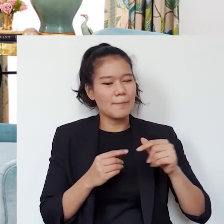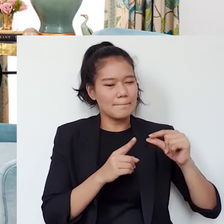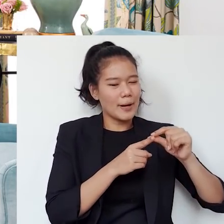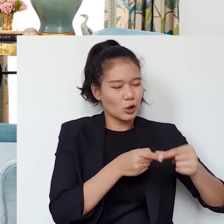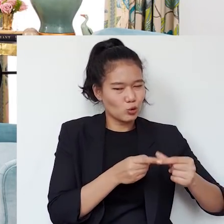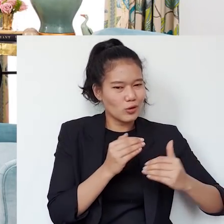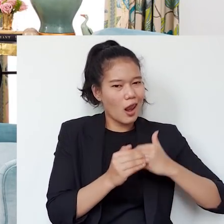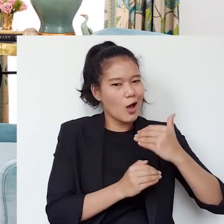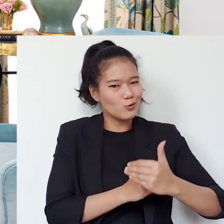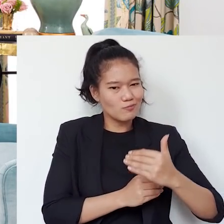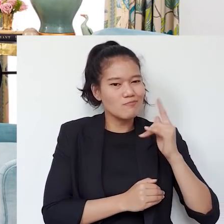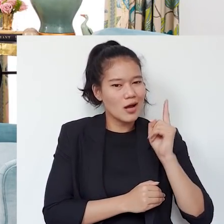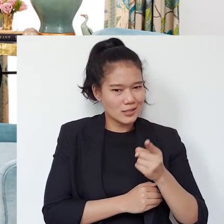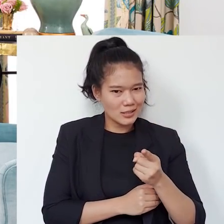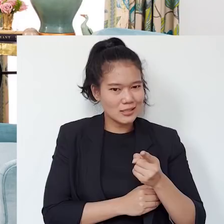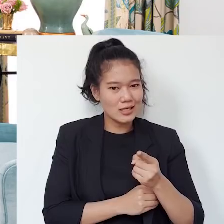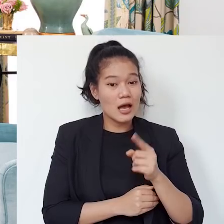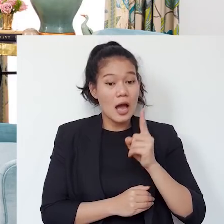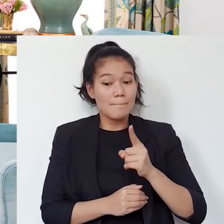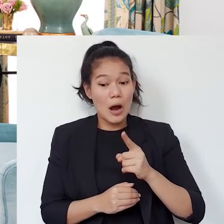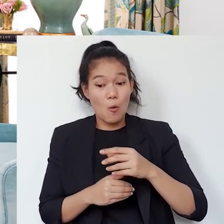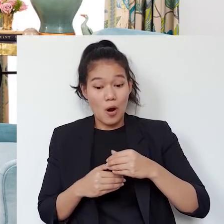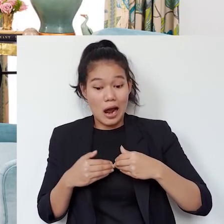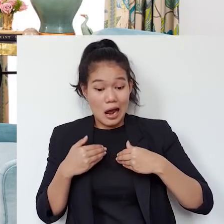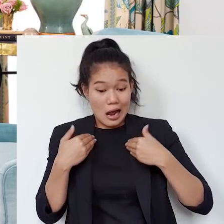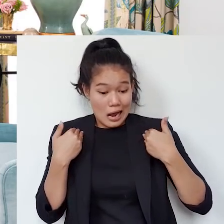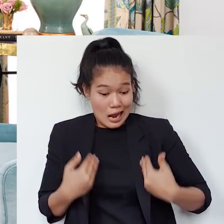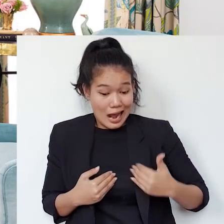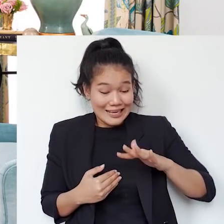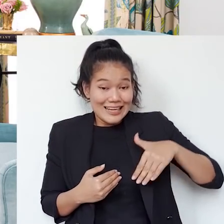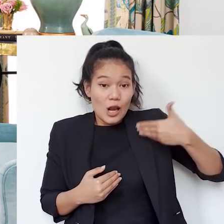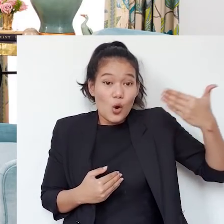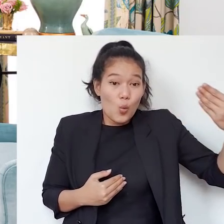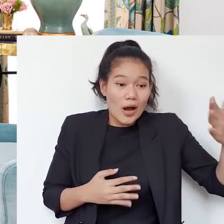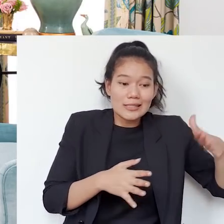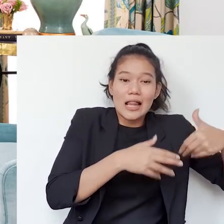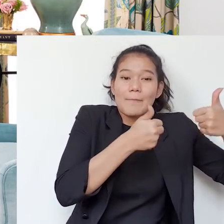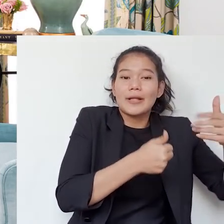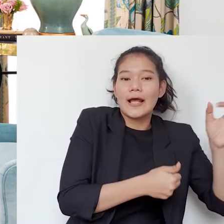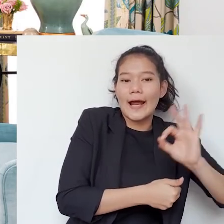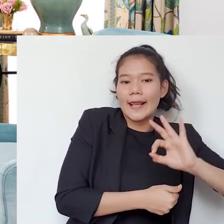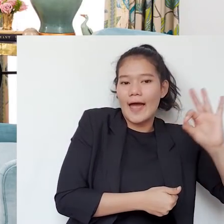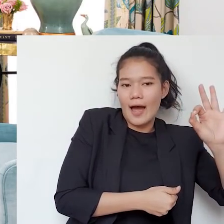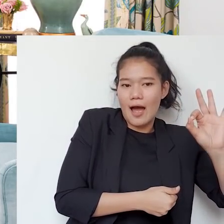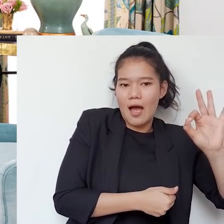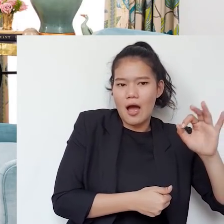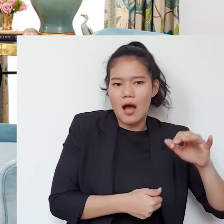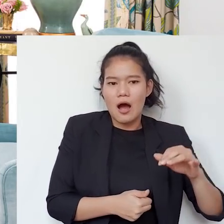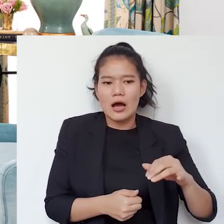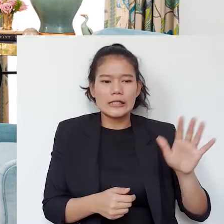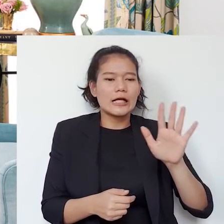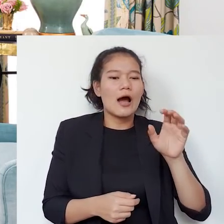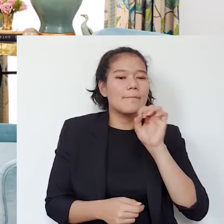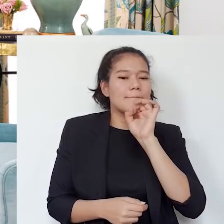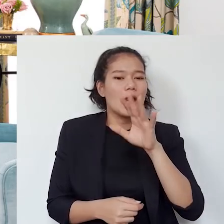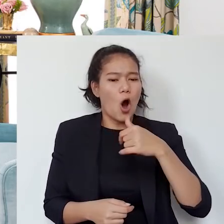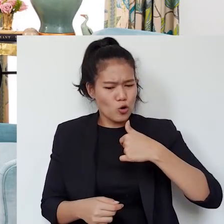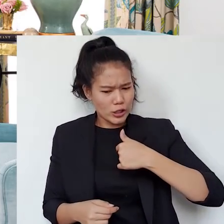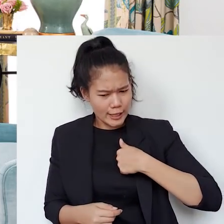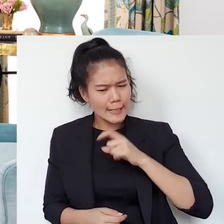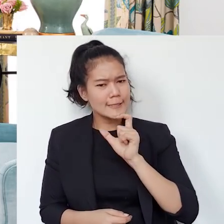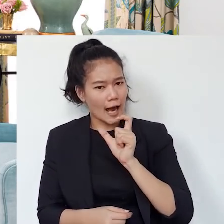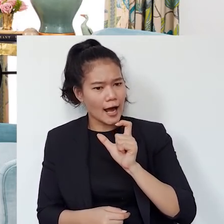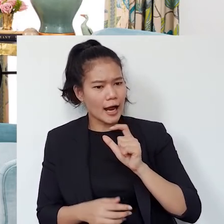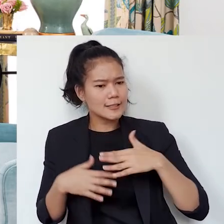Petrus bahwa di luar dia tidak ada keselamatan. Petrus tidak berkata dia salah satu jalan